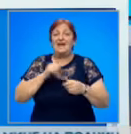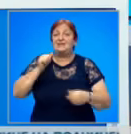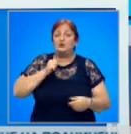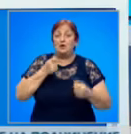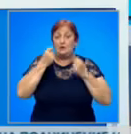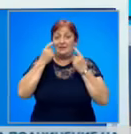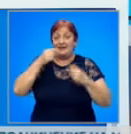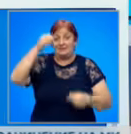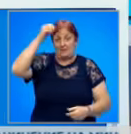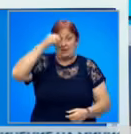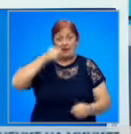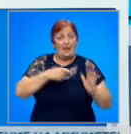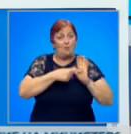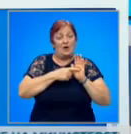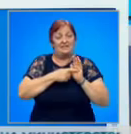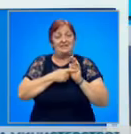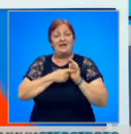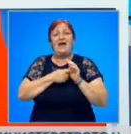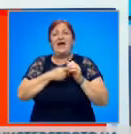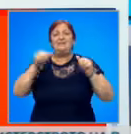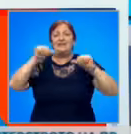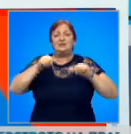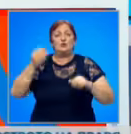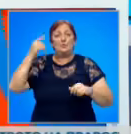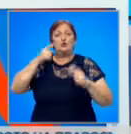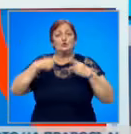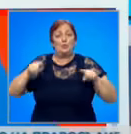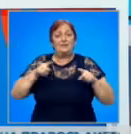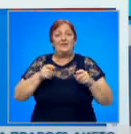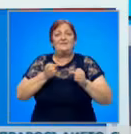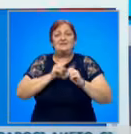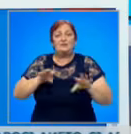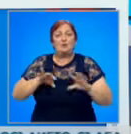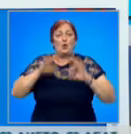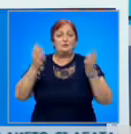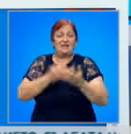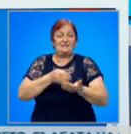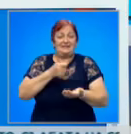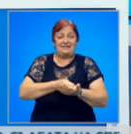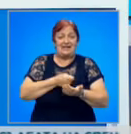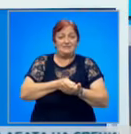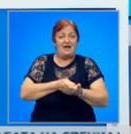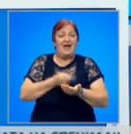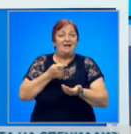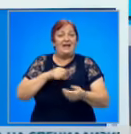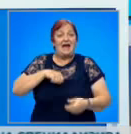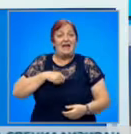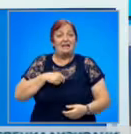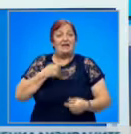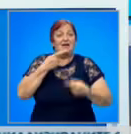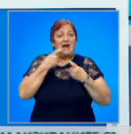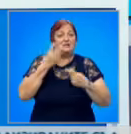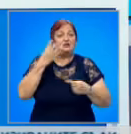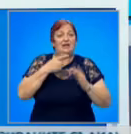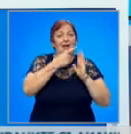защитило интереса на България и е показало недъзите на предишното управление в изразходването на обществени средства. Така Янев